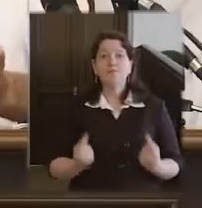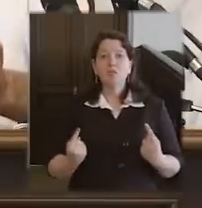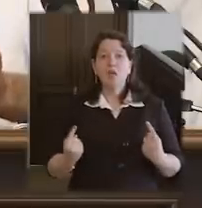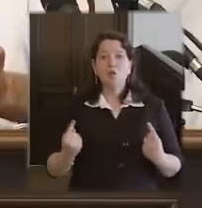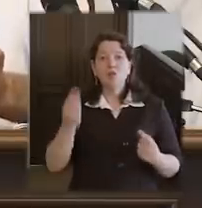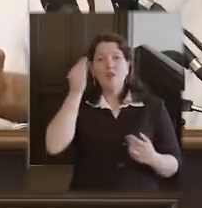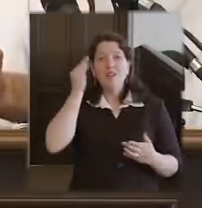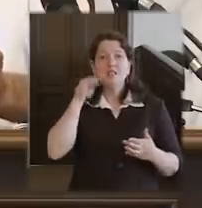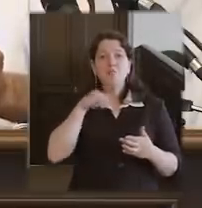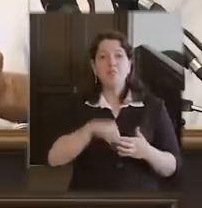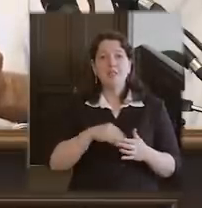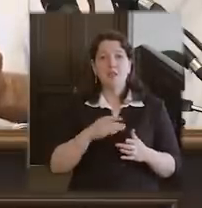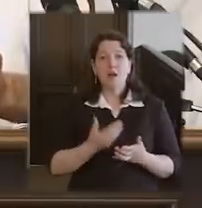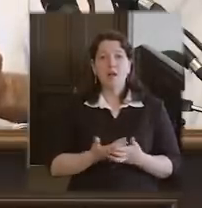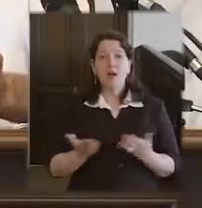потрясающего смысла,